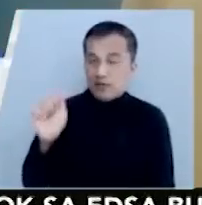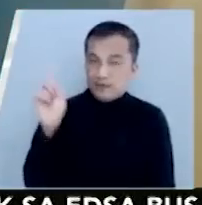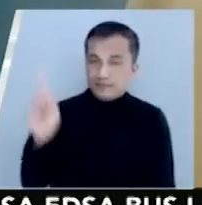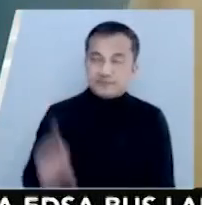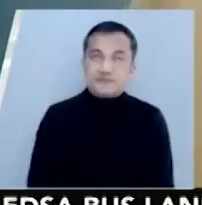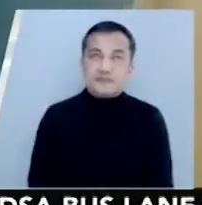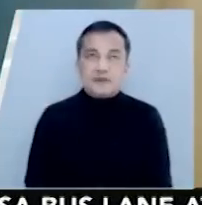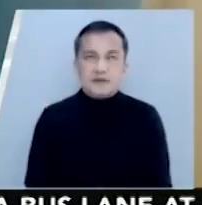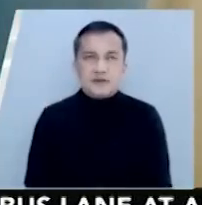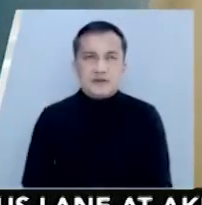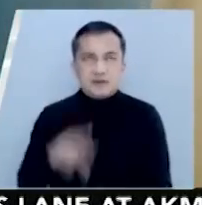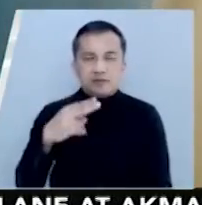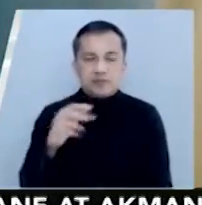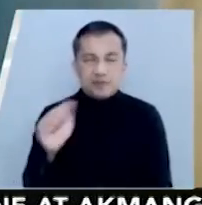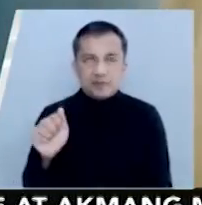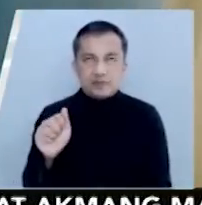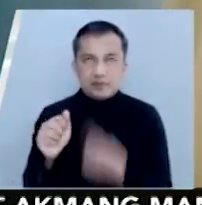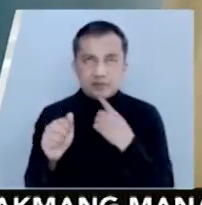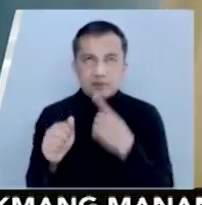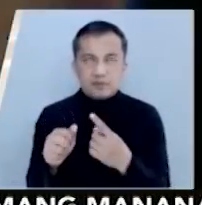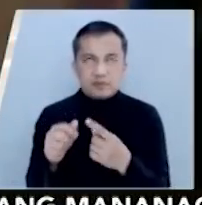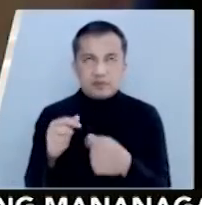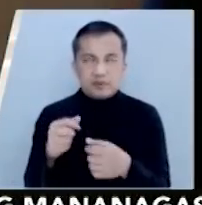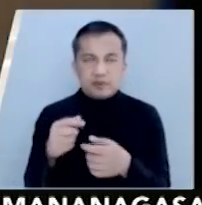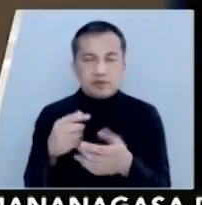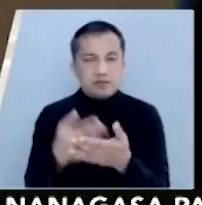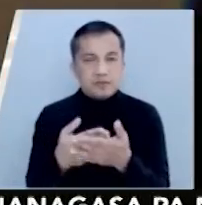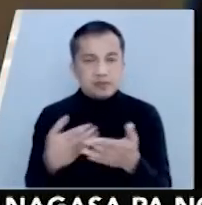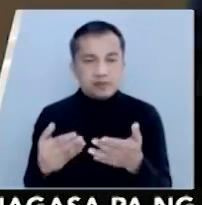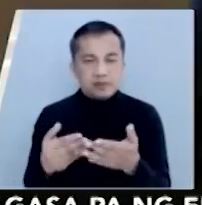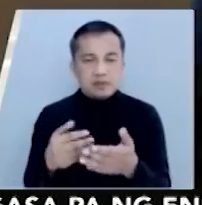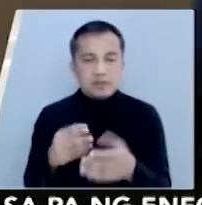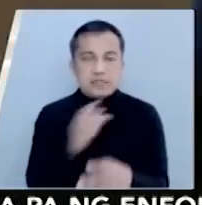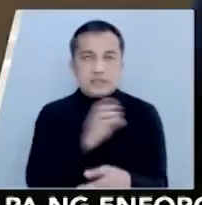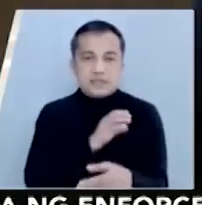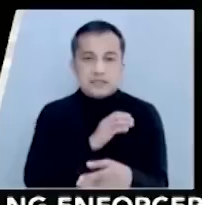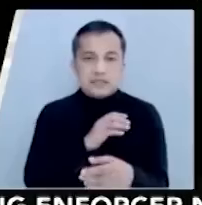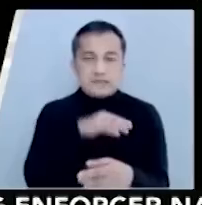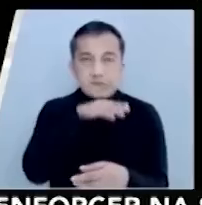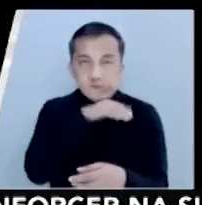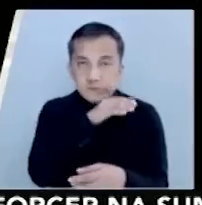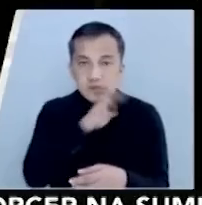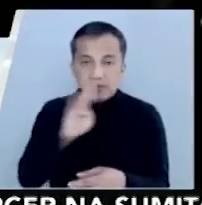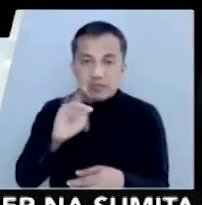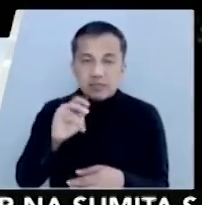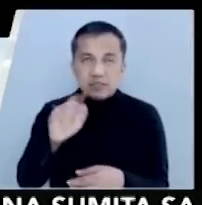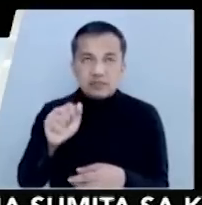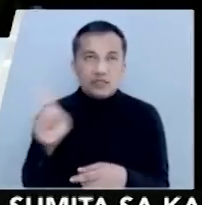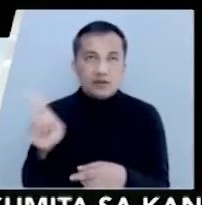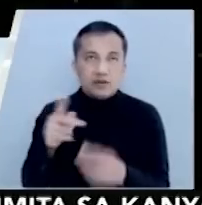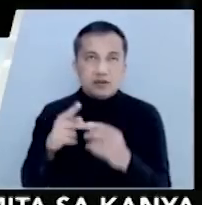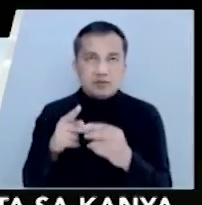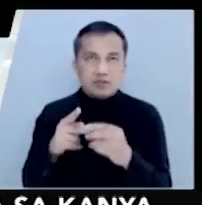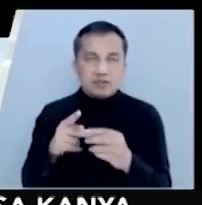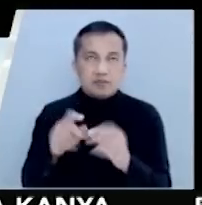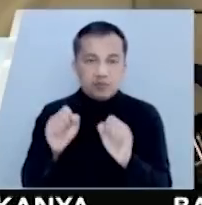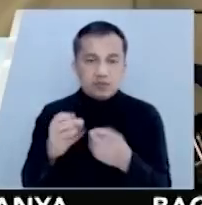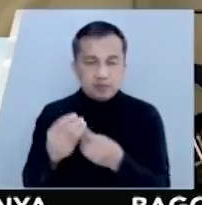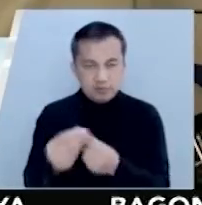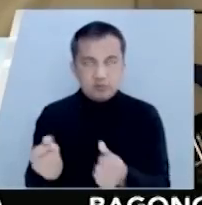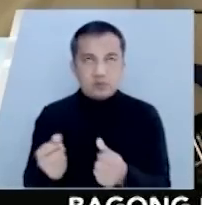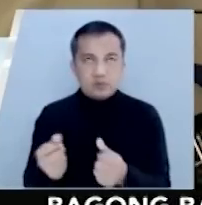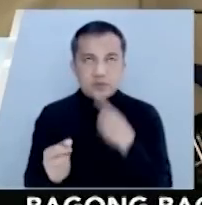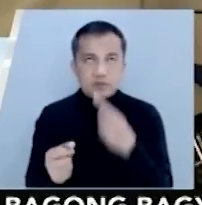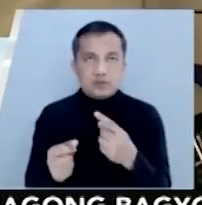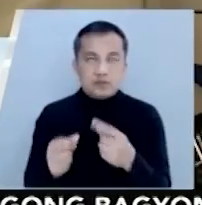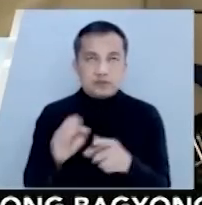it's an innate property ng bacteria. Siya lang po talaga yung parang plastics na pwedeng ma-degrade in any kinds of environment. Yung